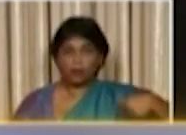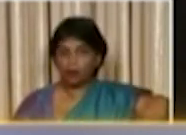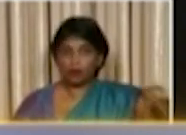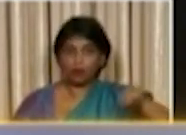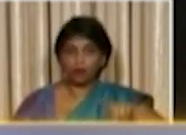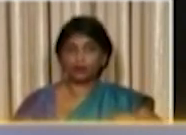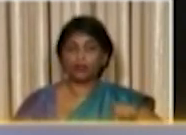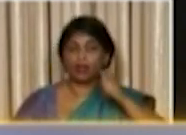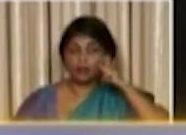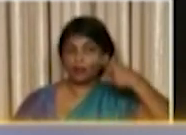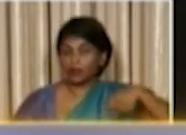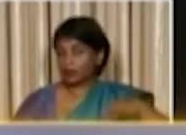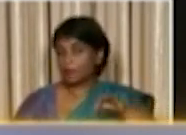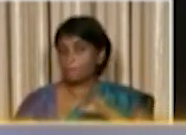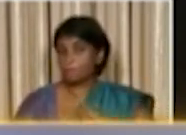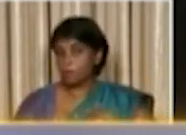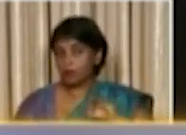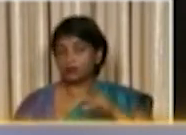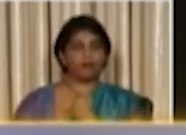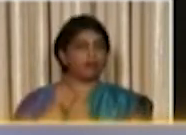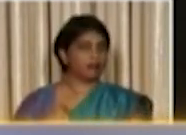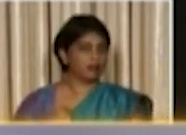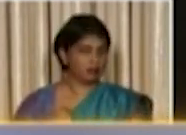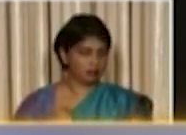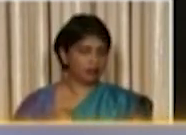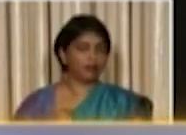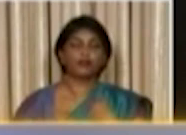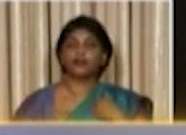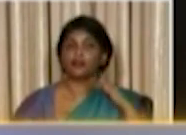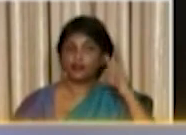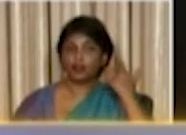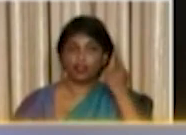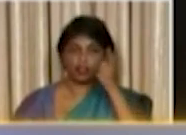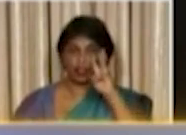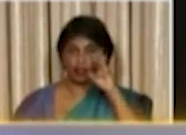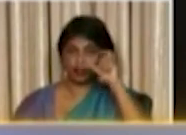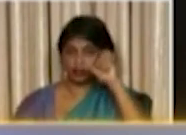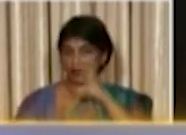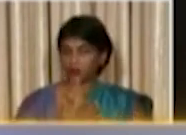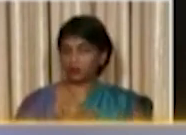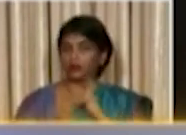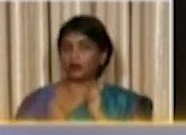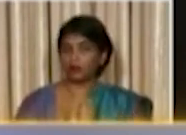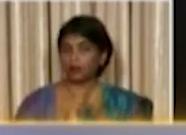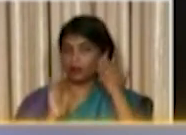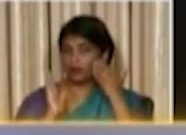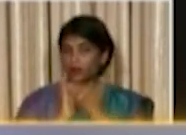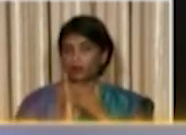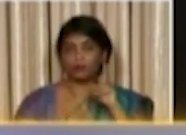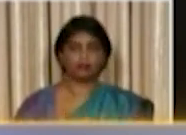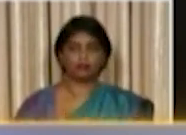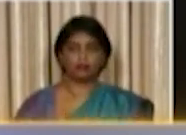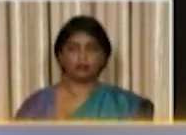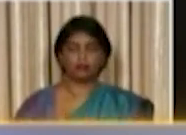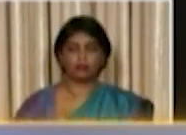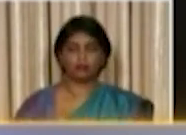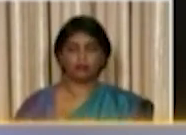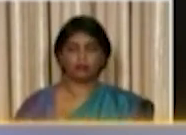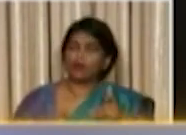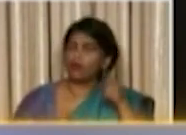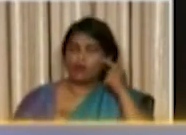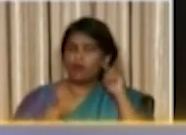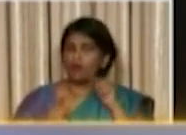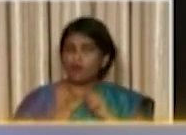ස්වෛරීත්වය, ජනතා පරමාධිපත්‍යය, ජනතා ඡන්ද බලය තුළ. විශේෂයෙන්ම 13 වෙනි සංශෝධනය ගැන කරුණු කාරණා සාකච්ඡා කරනකොට කවුරු